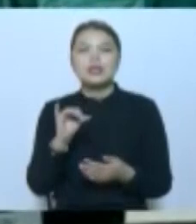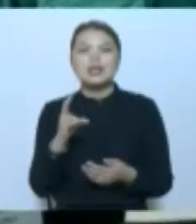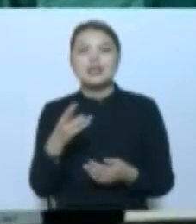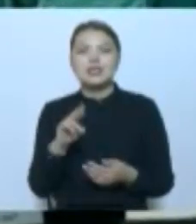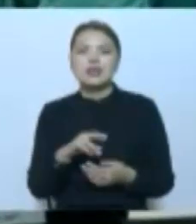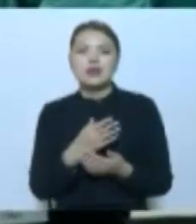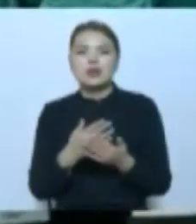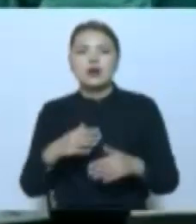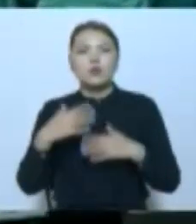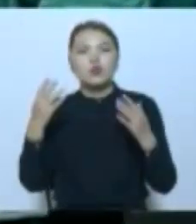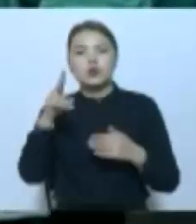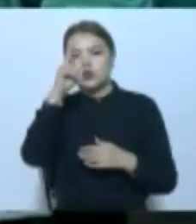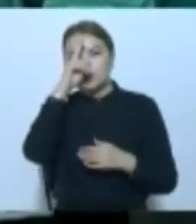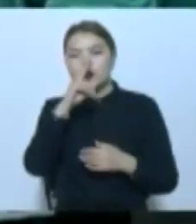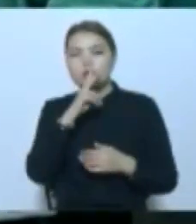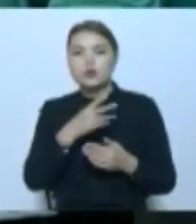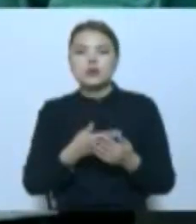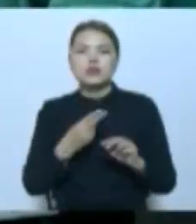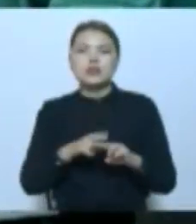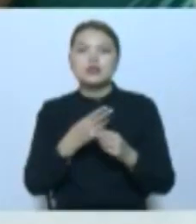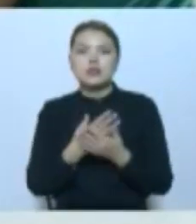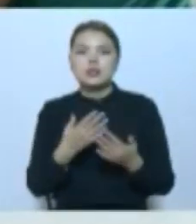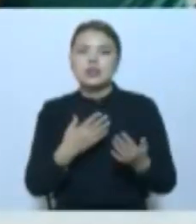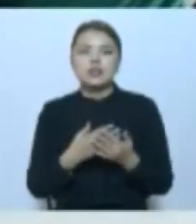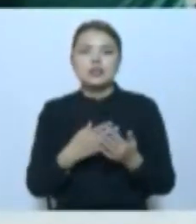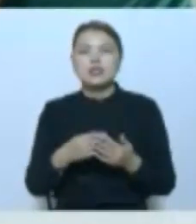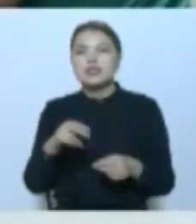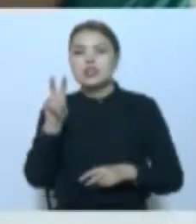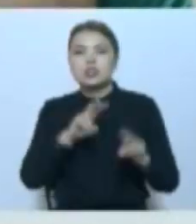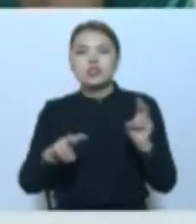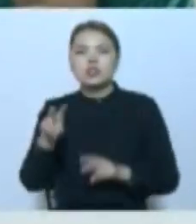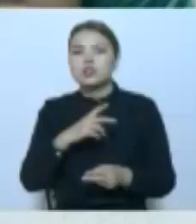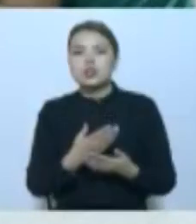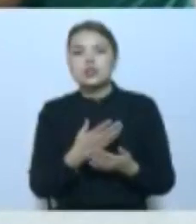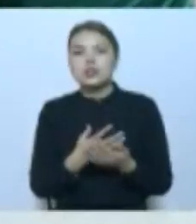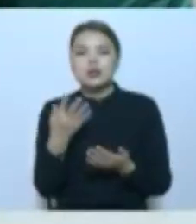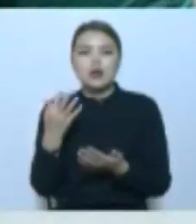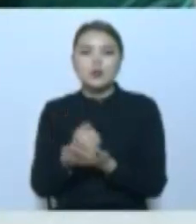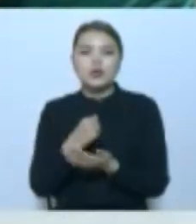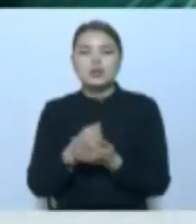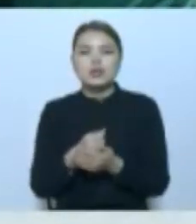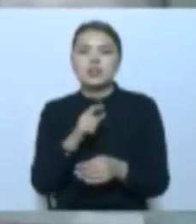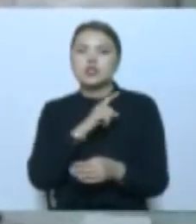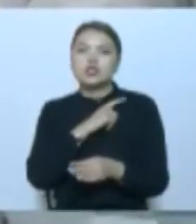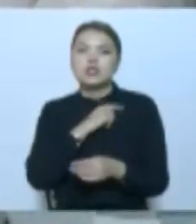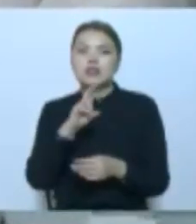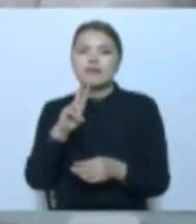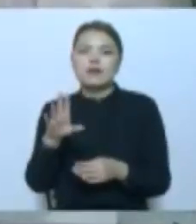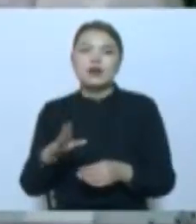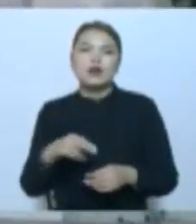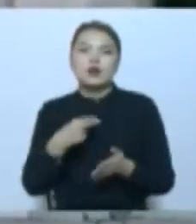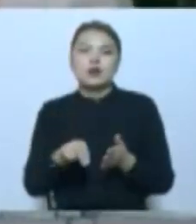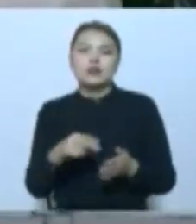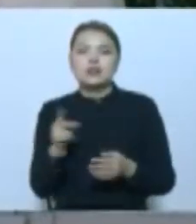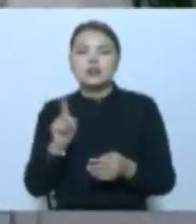Назарова больше двух месяцев анализировала цены сравнивала районы и считала Во сколько ей обойдётся долгожданная покупка квартиры